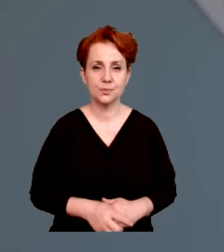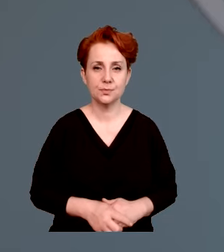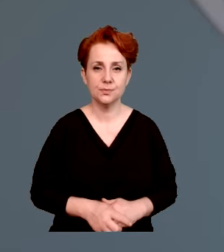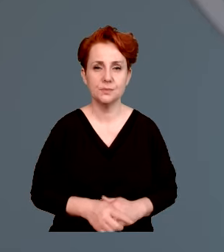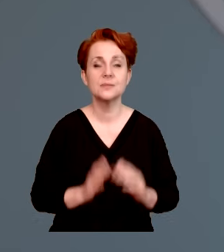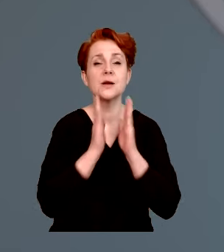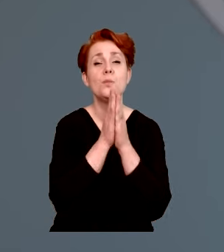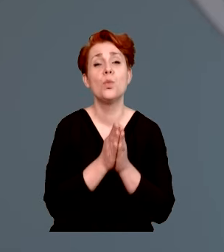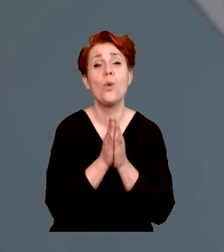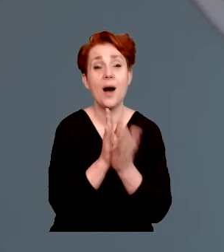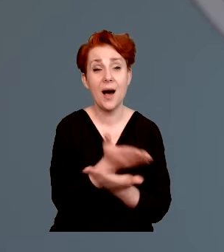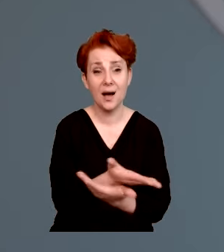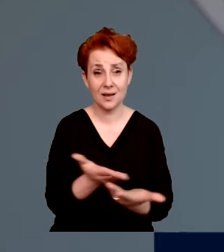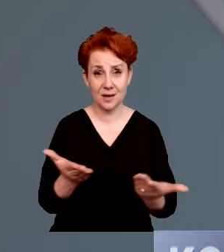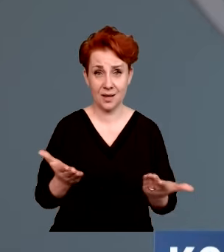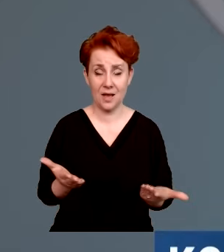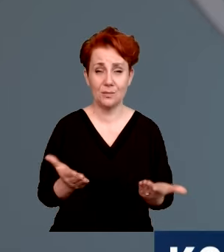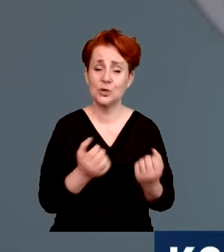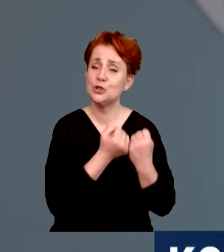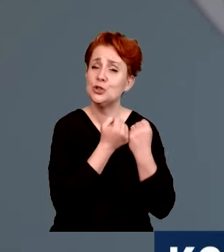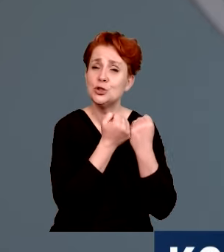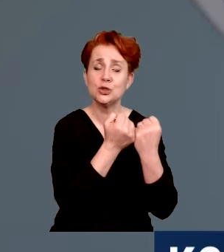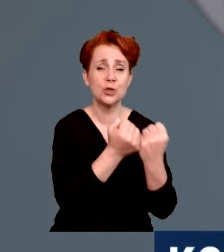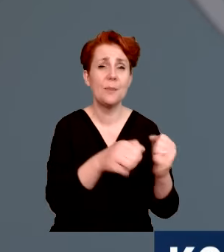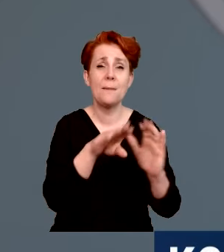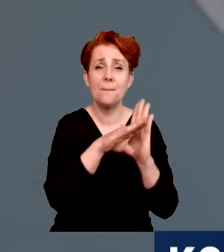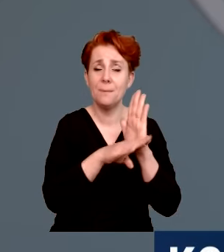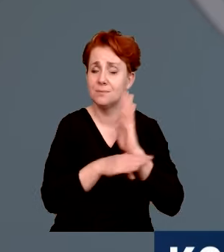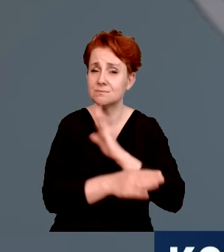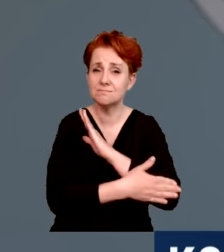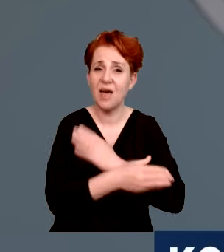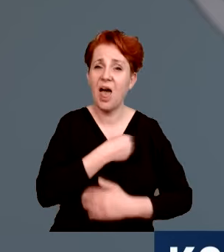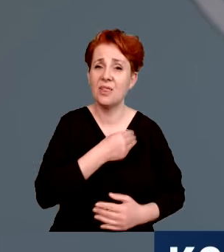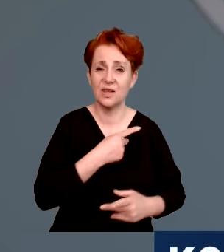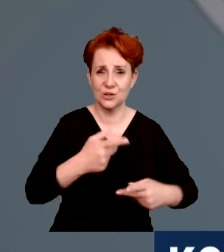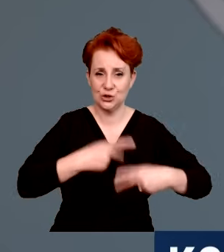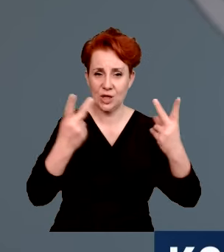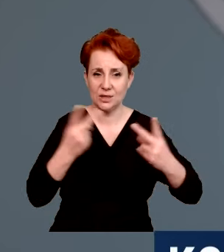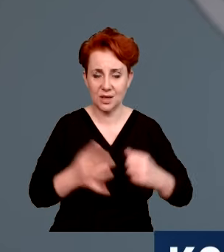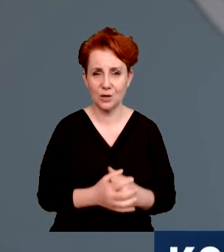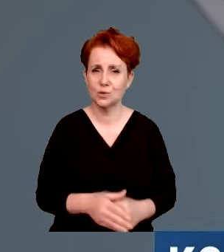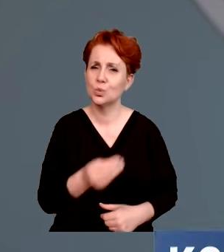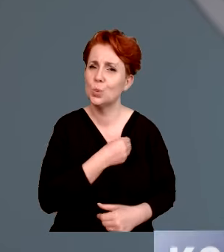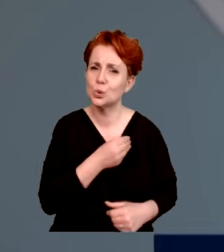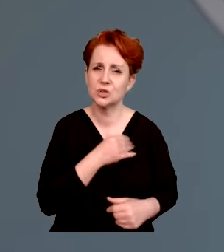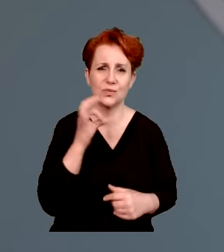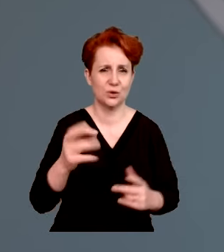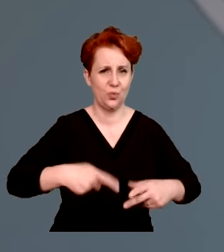Błagam Was, zachowajcie podstawowe zasady etyki dziennikarskiej, rzetelności